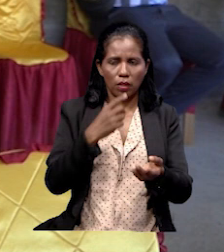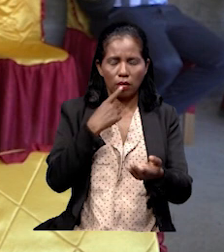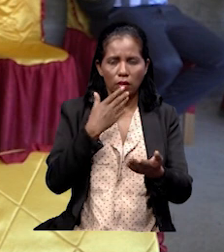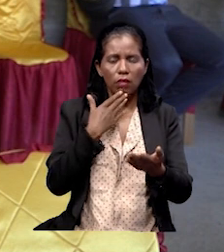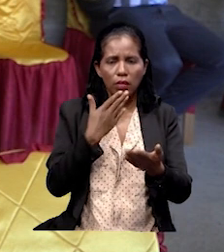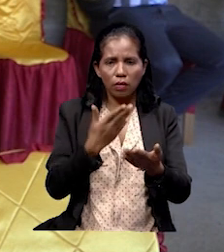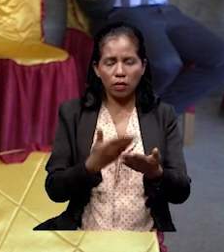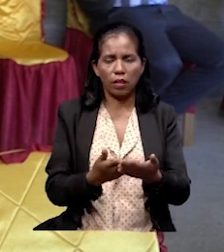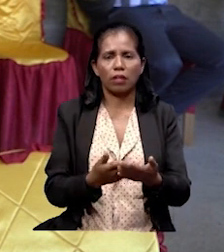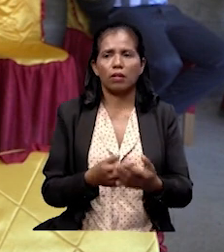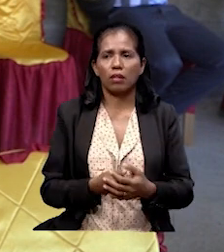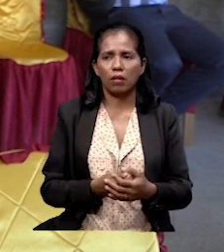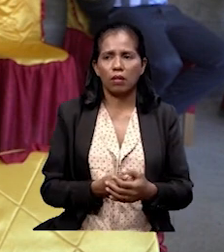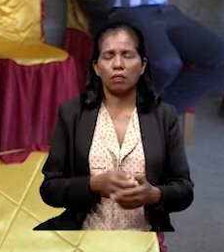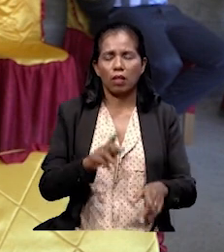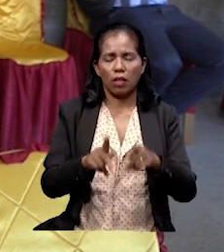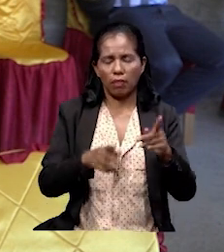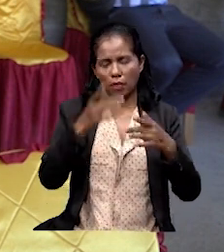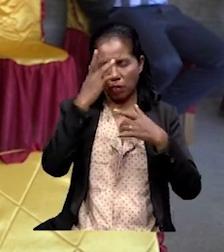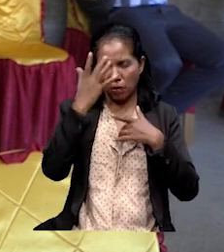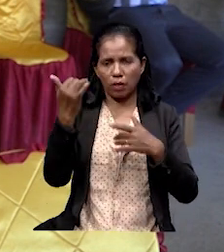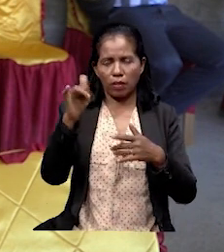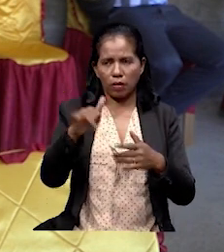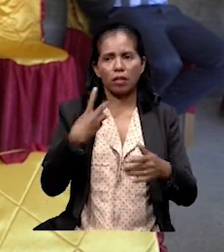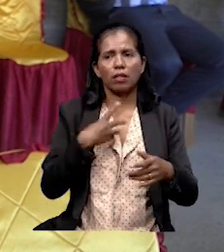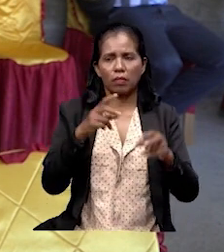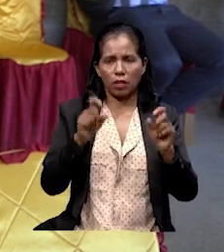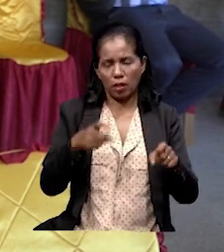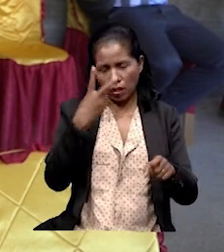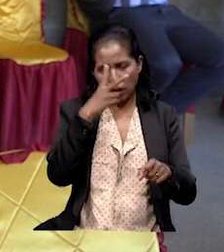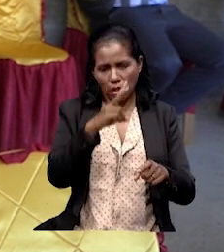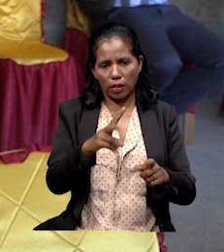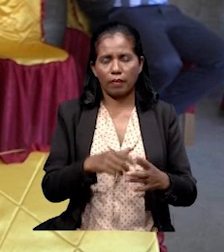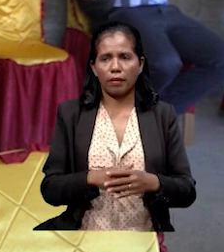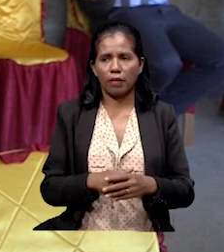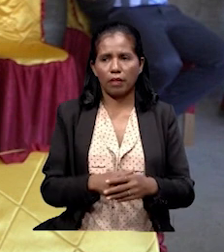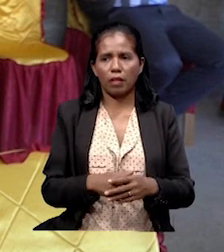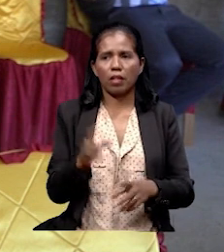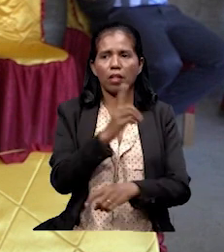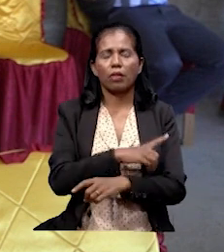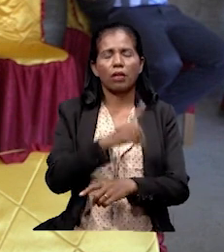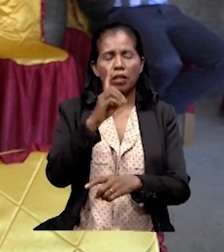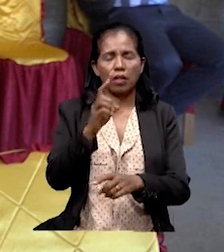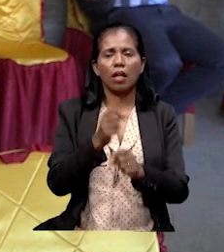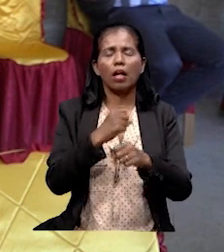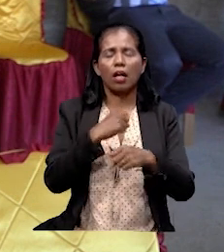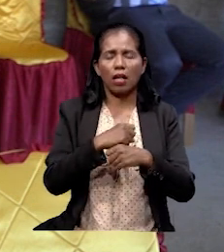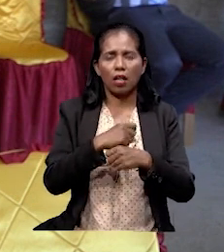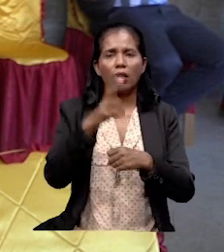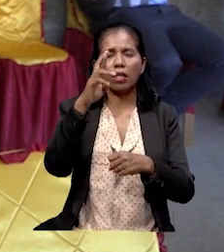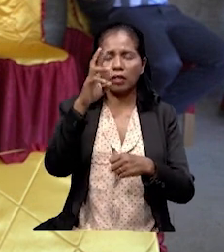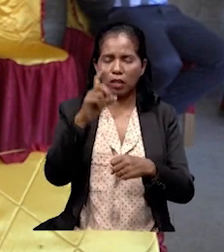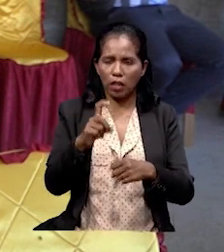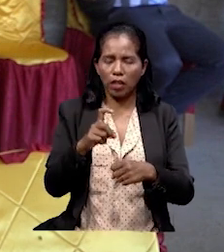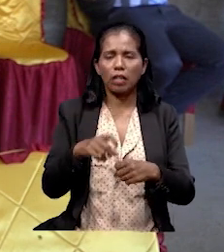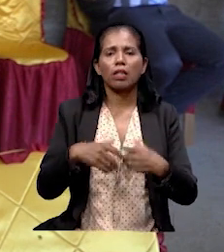pa ba paciente sira agora importante itamos tin kare ho manual ne loro inde sira halo x-ray hira se sira halo mais